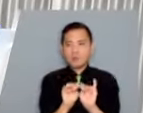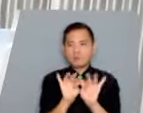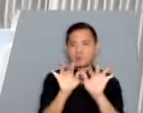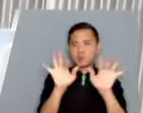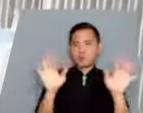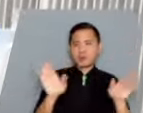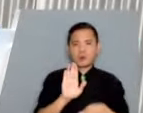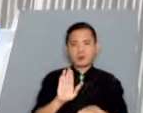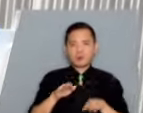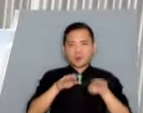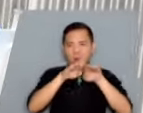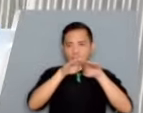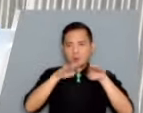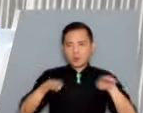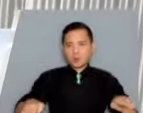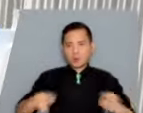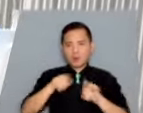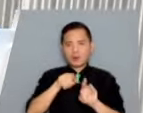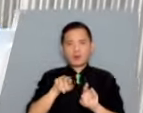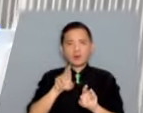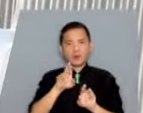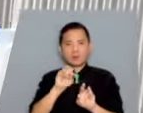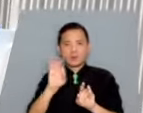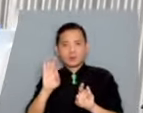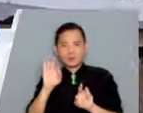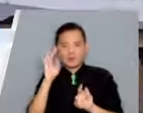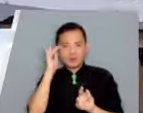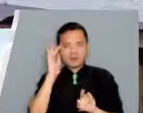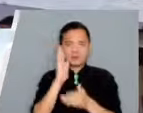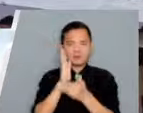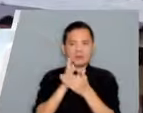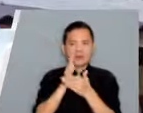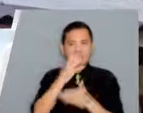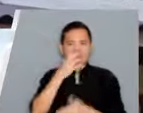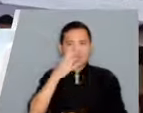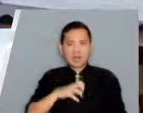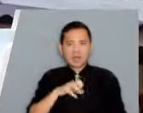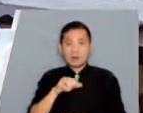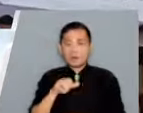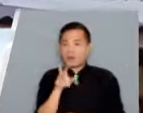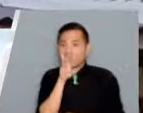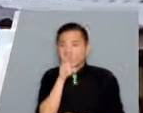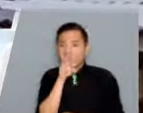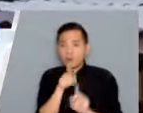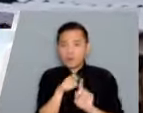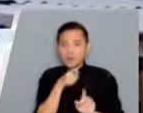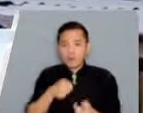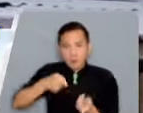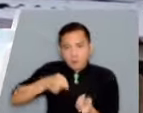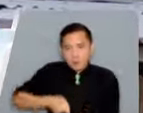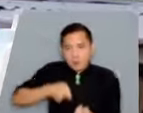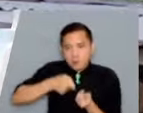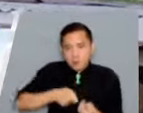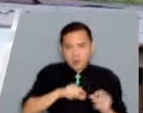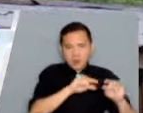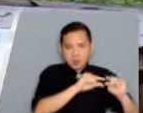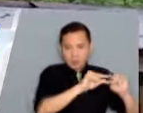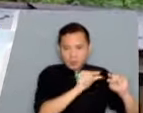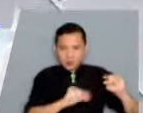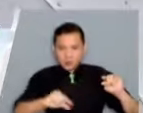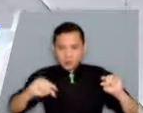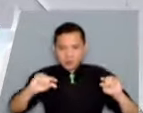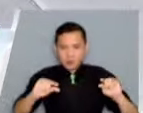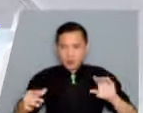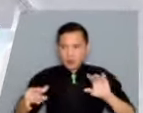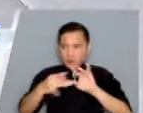para maibsan ang matinding init. Nanggagaling ang tubig sa isang pressure pump at hose na idinugtong sa mga tubo papunta sa